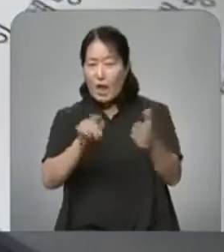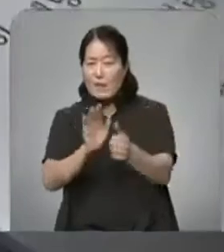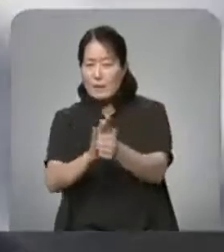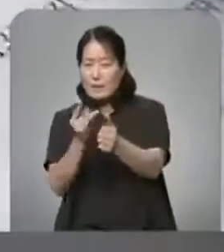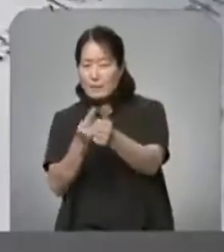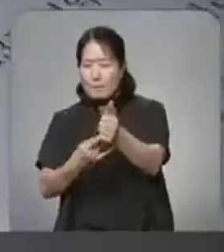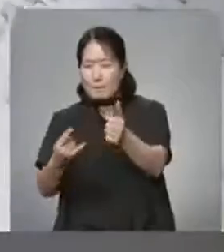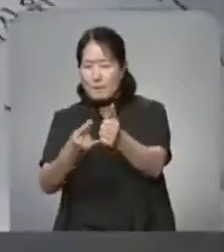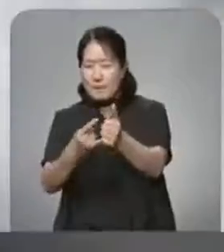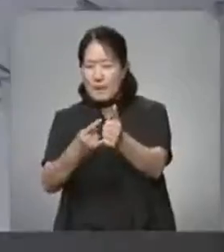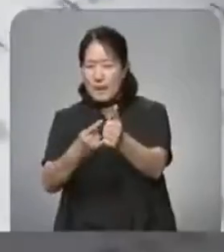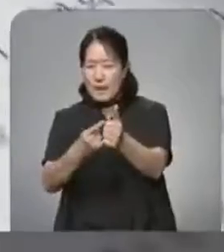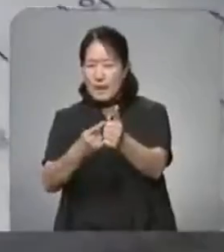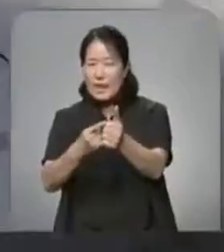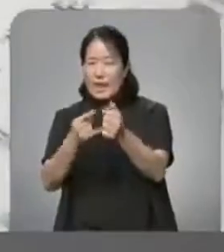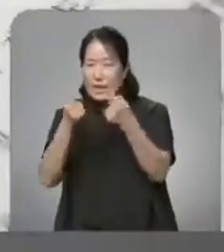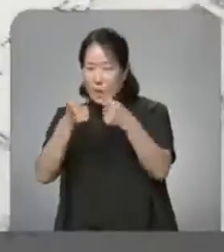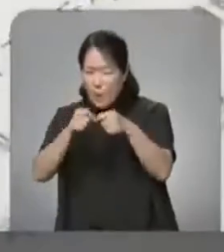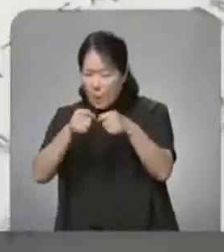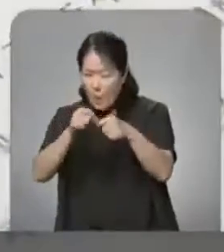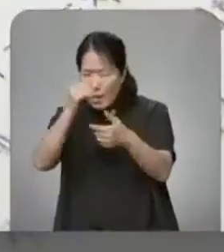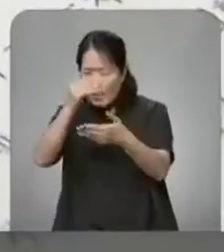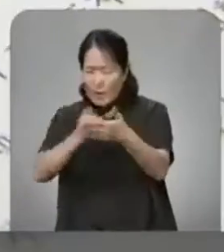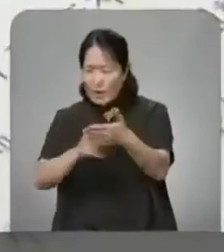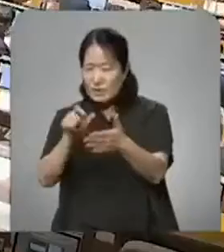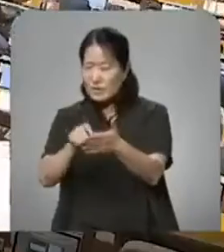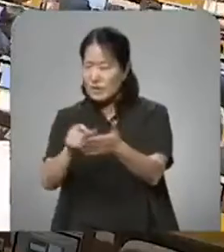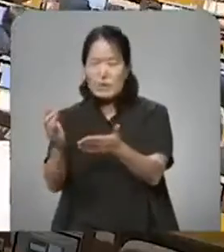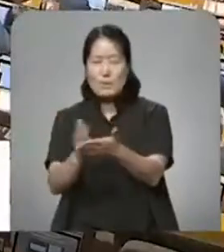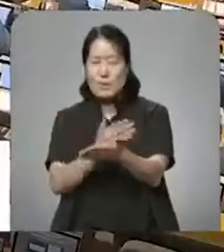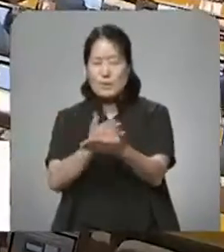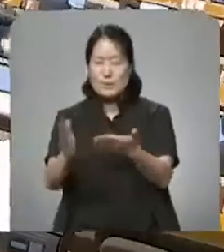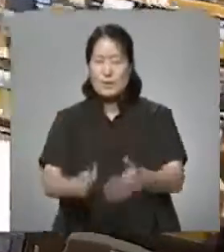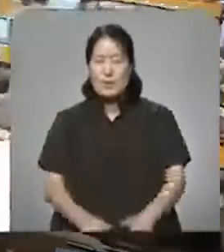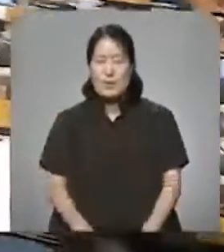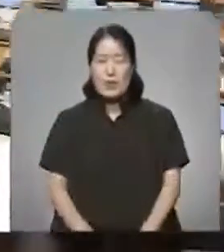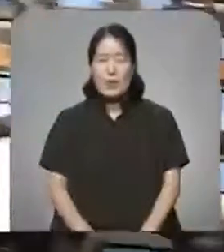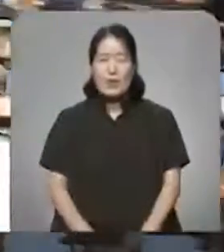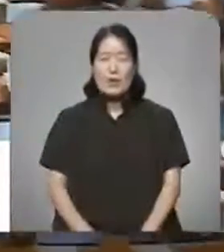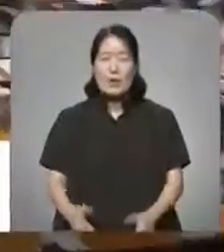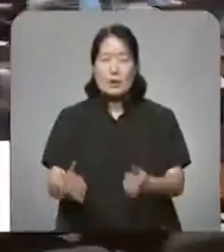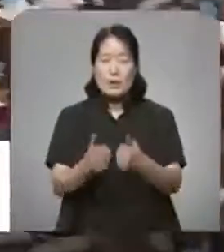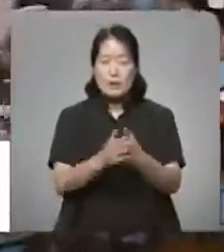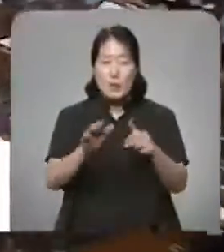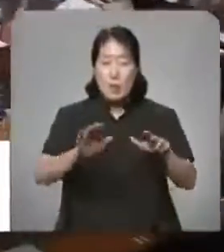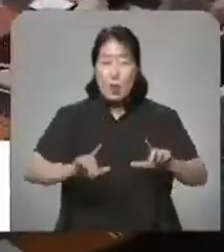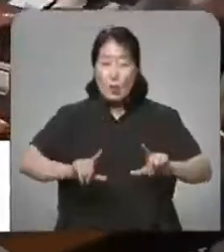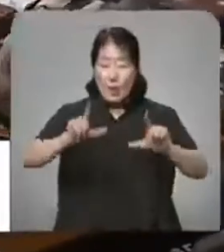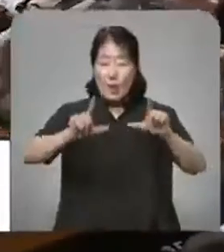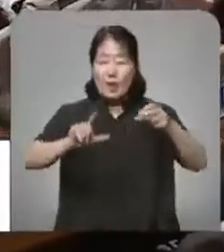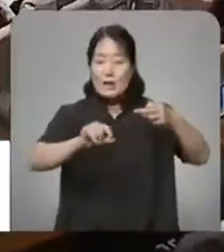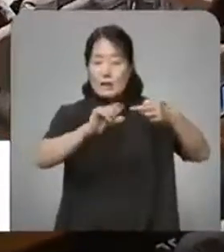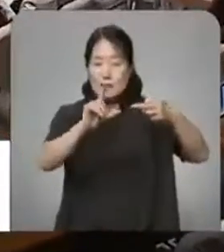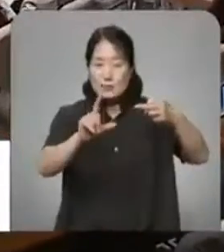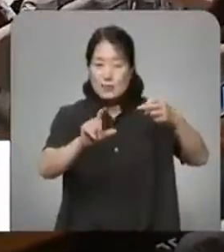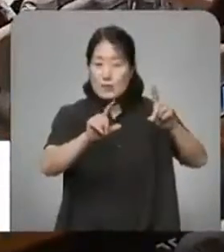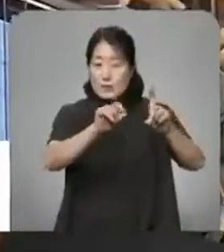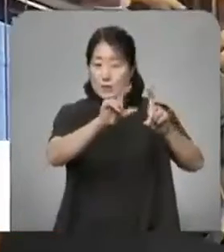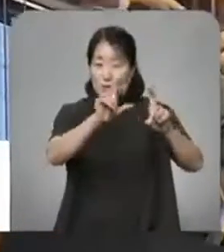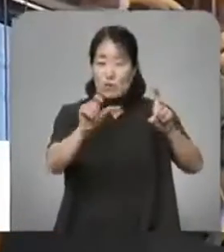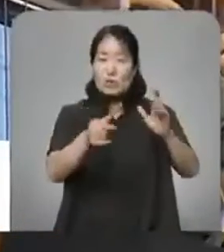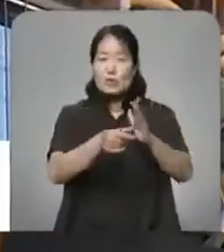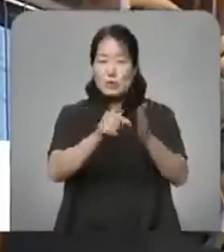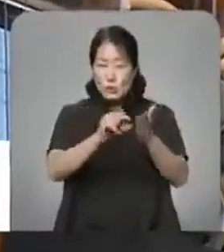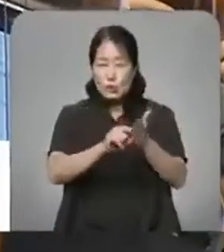알맹이는 없습니다 이에 따라 법 개정 작업이 계획대로 진행 된다 하더라도 올해 11월은 데야 지원 위원의